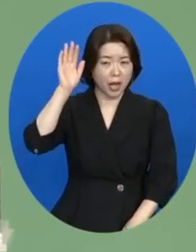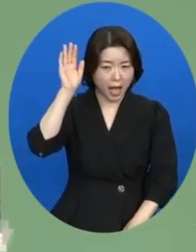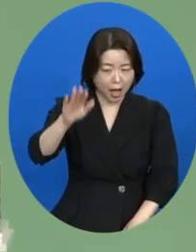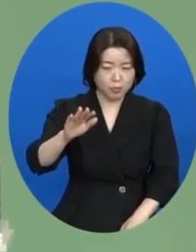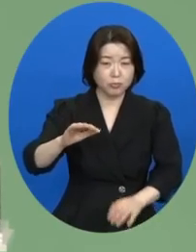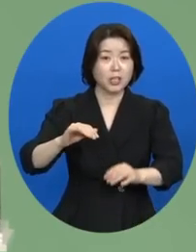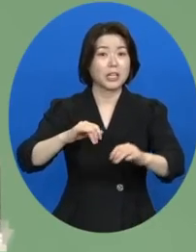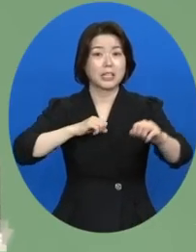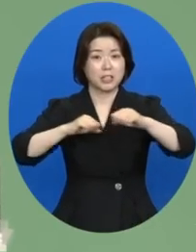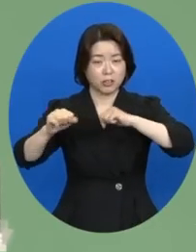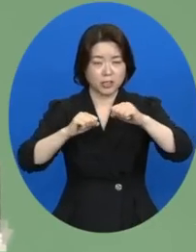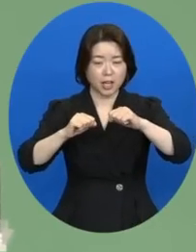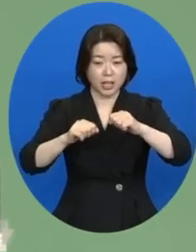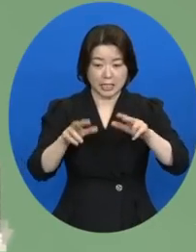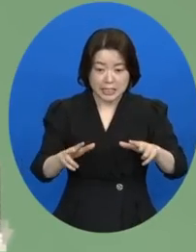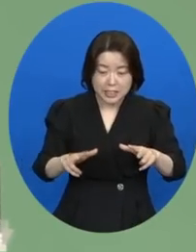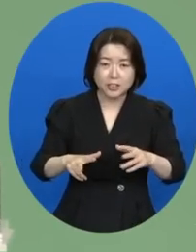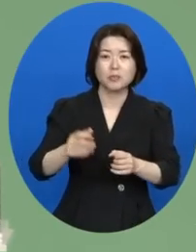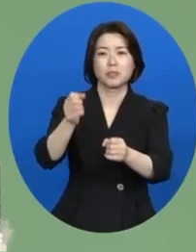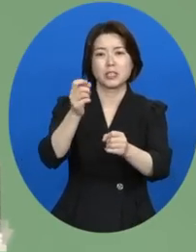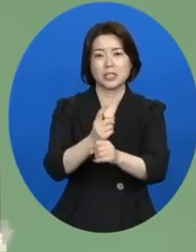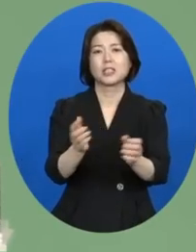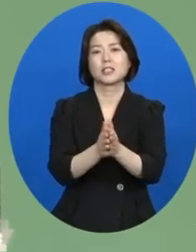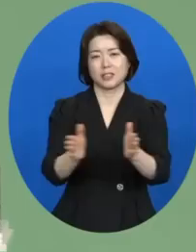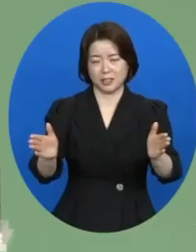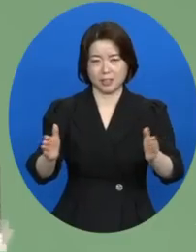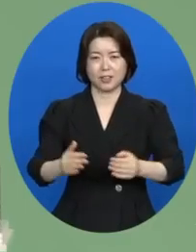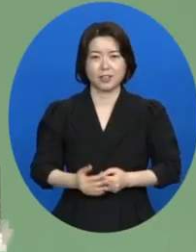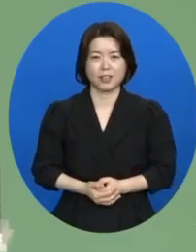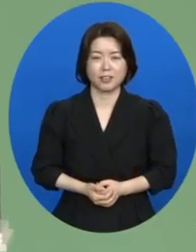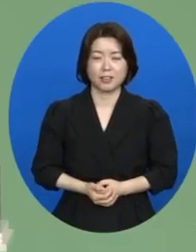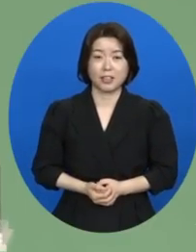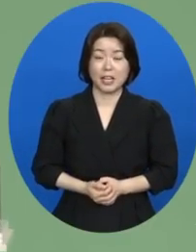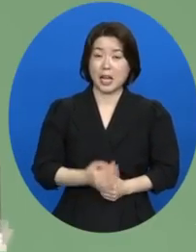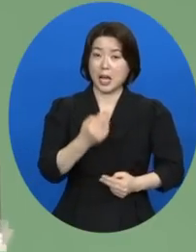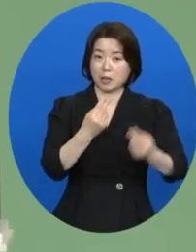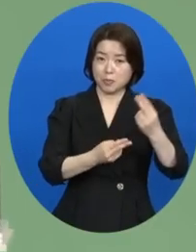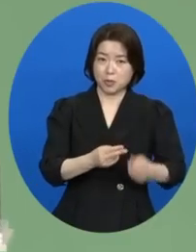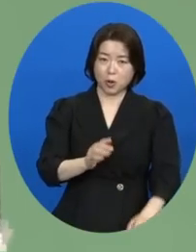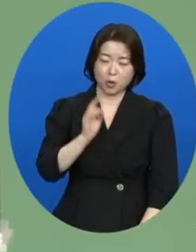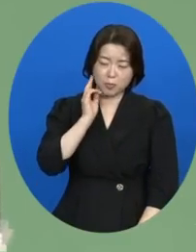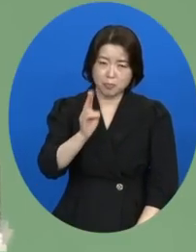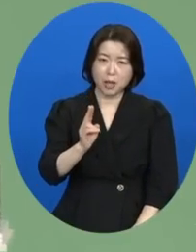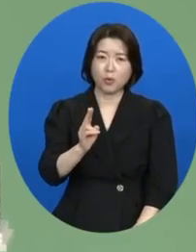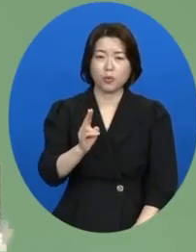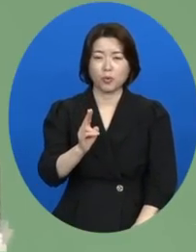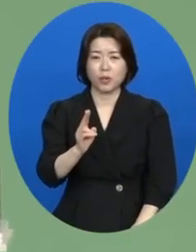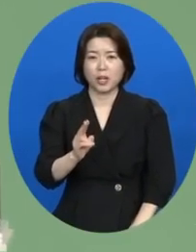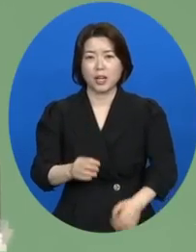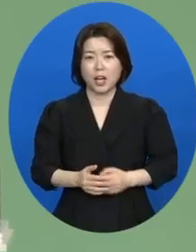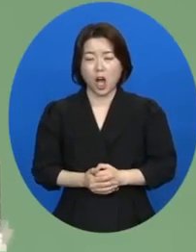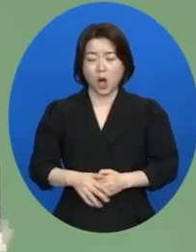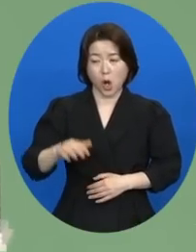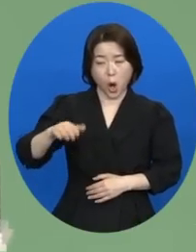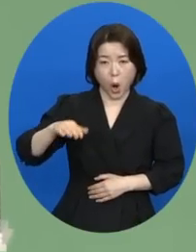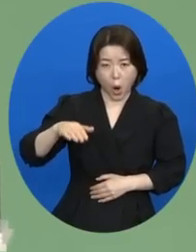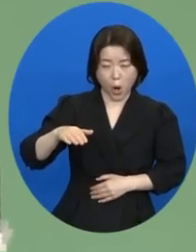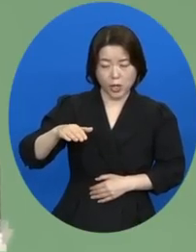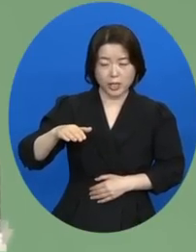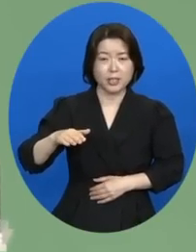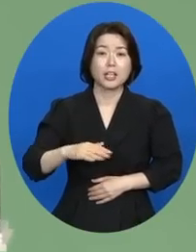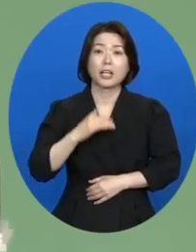이미 시작되고 있습니다. 비록 아주 어린 15세